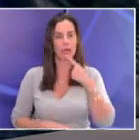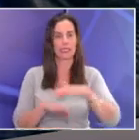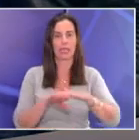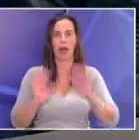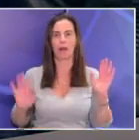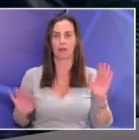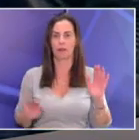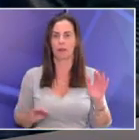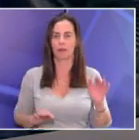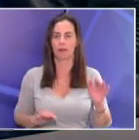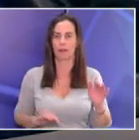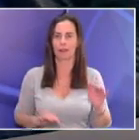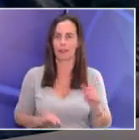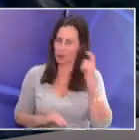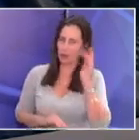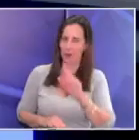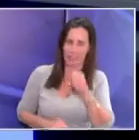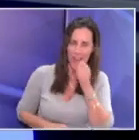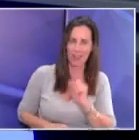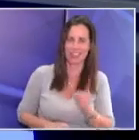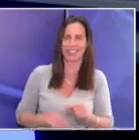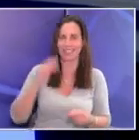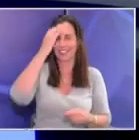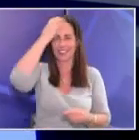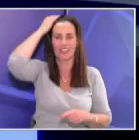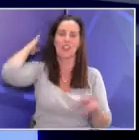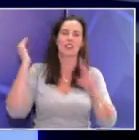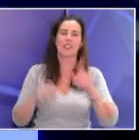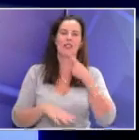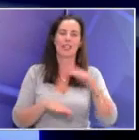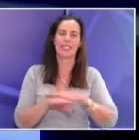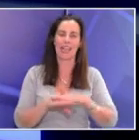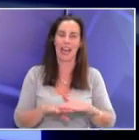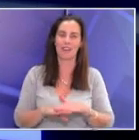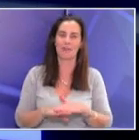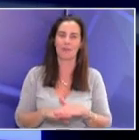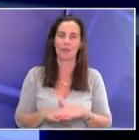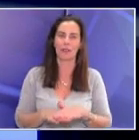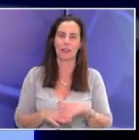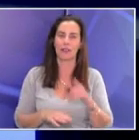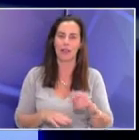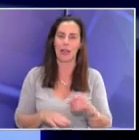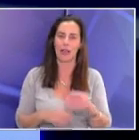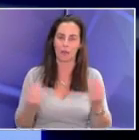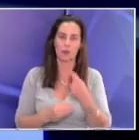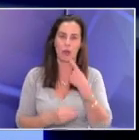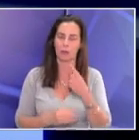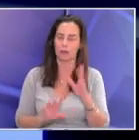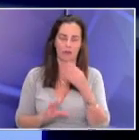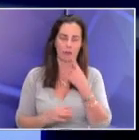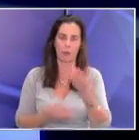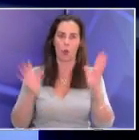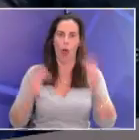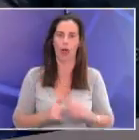להתנצל. לא, שומעים אותך. את יכולה... כן, שומעים. שניהם צריכים להתנצל כי אלה אמורות אומללות